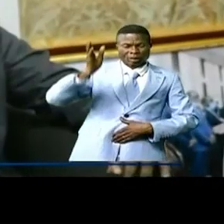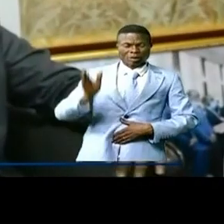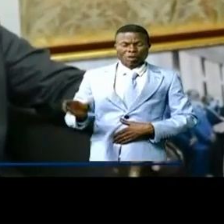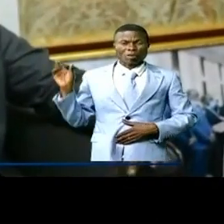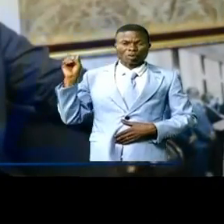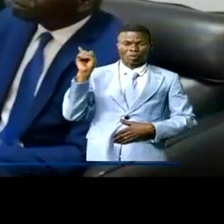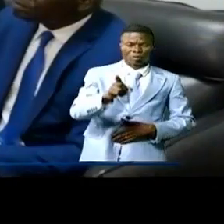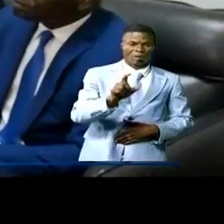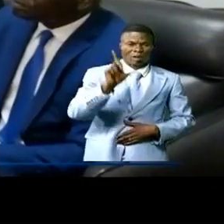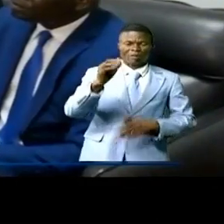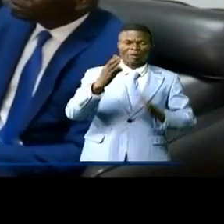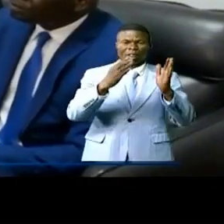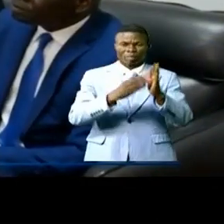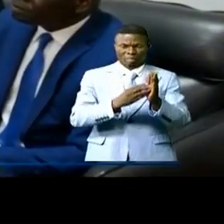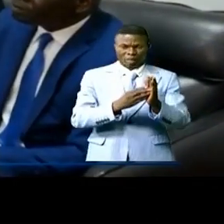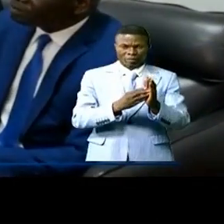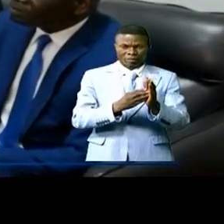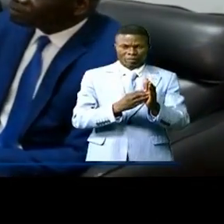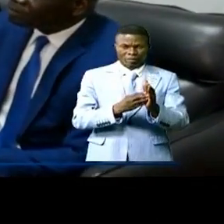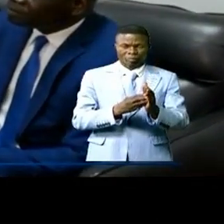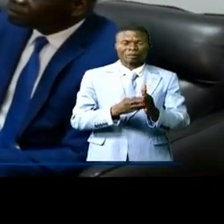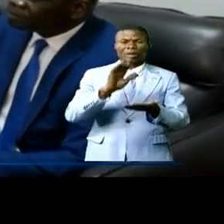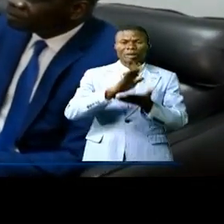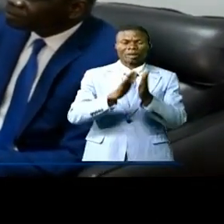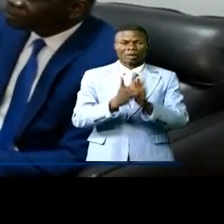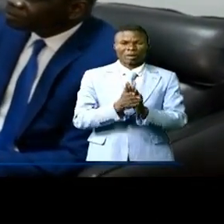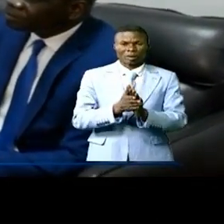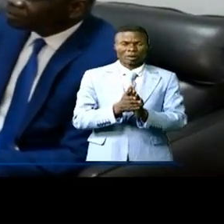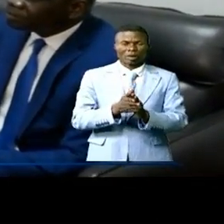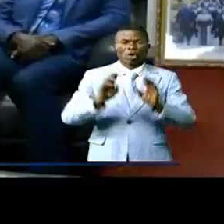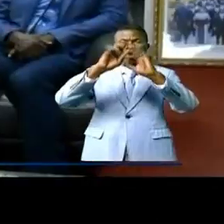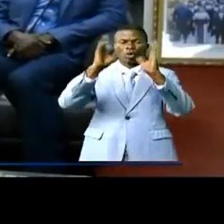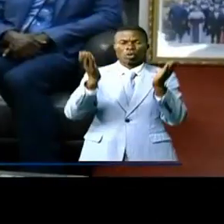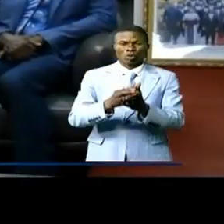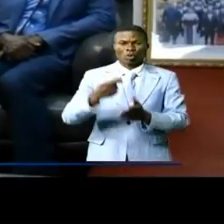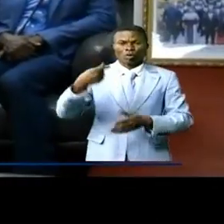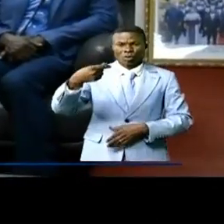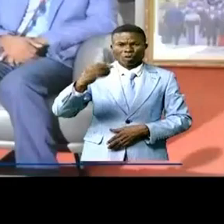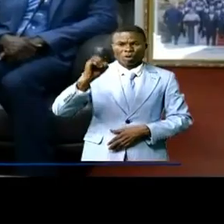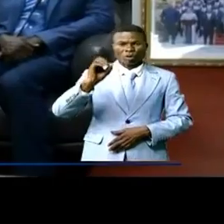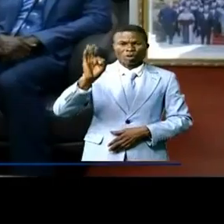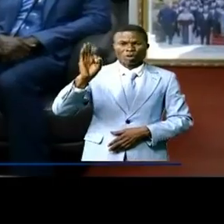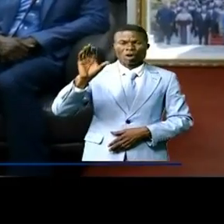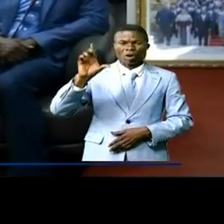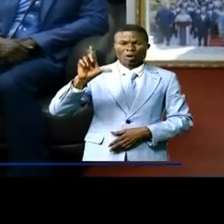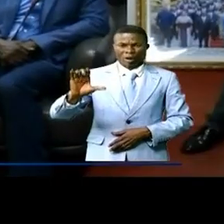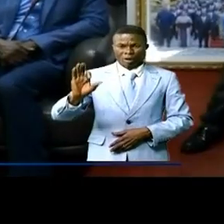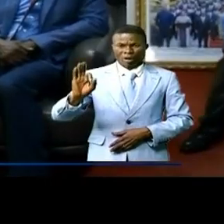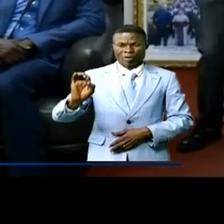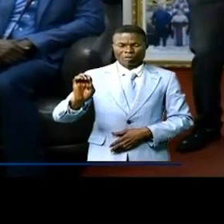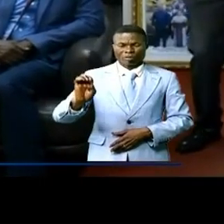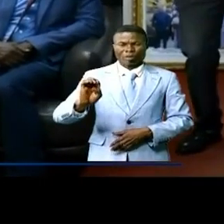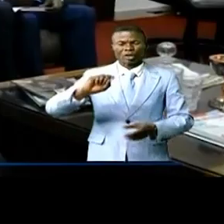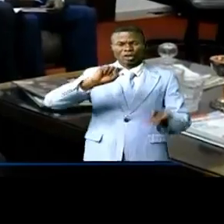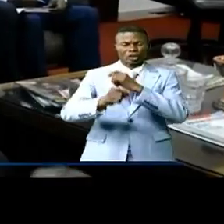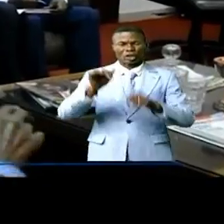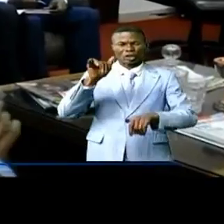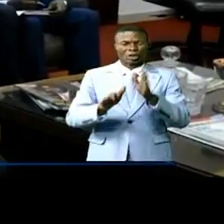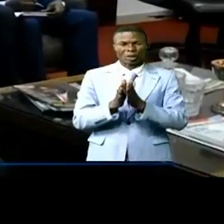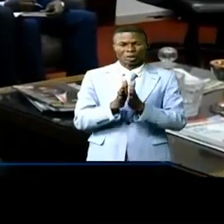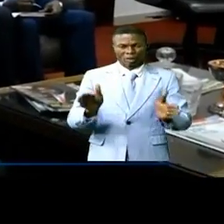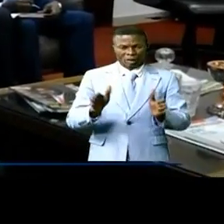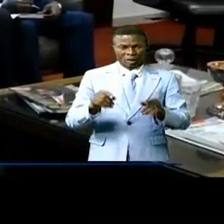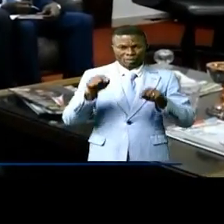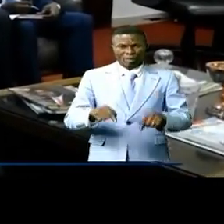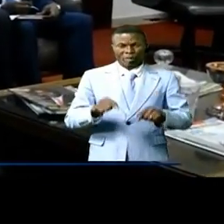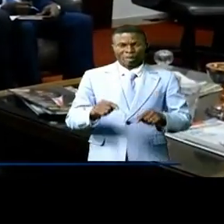maintenant de la revitalisation de la commission du golfe de guinée et on va changer le secrétariat maintenant son